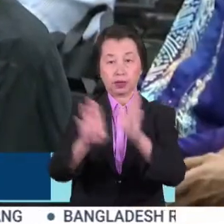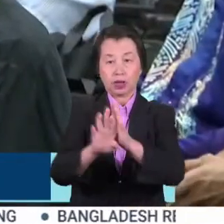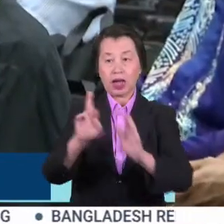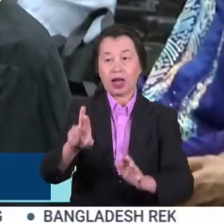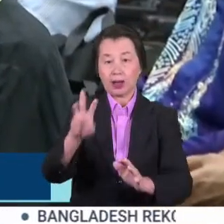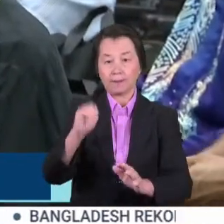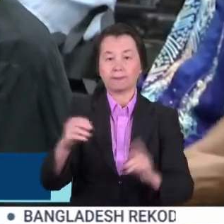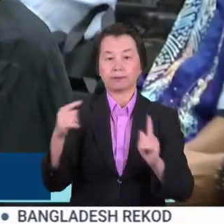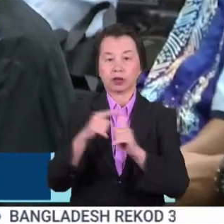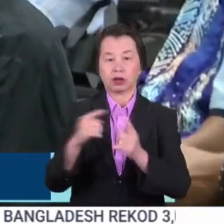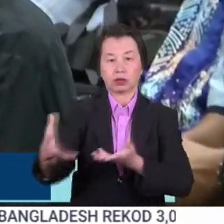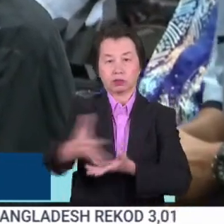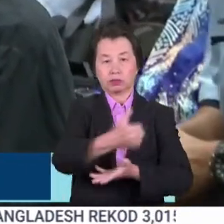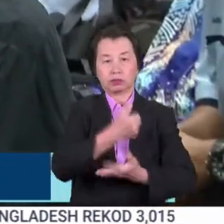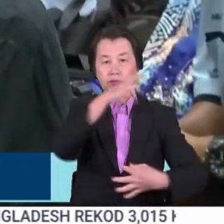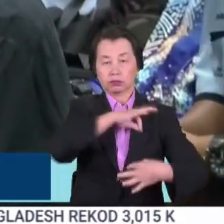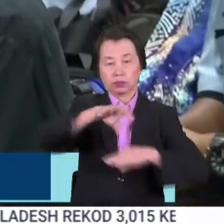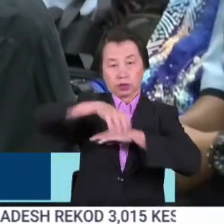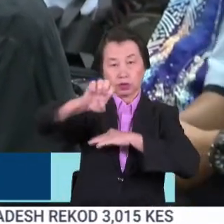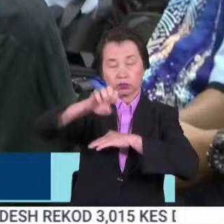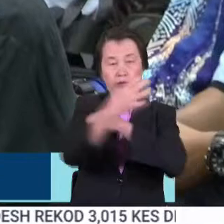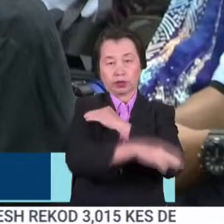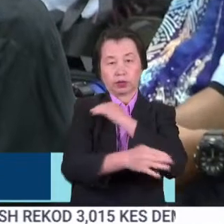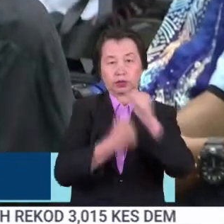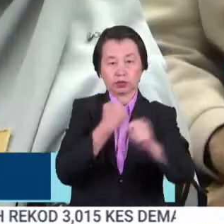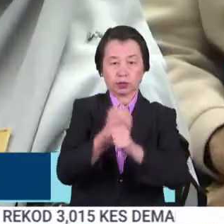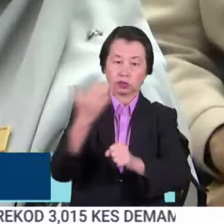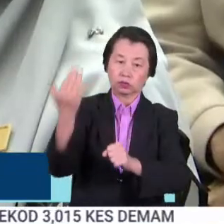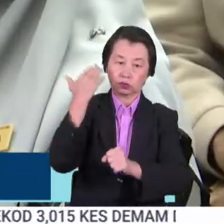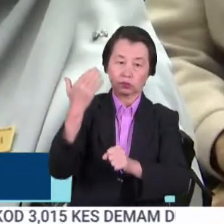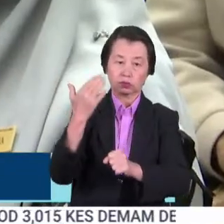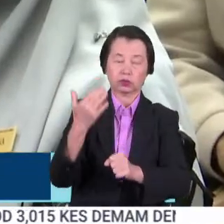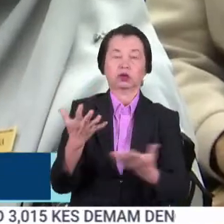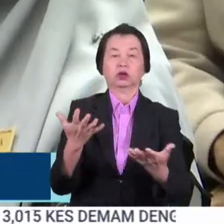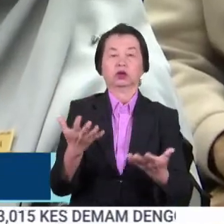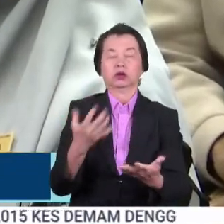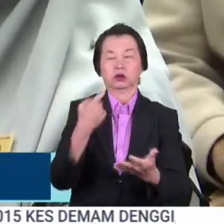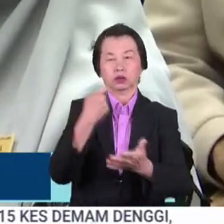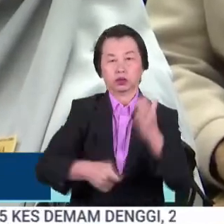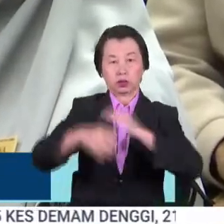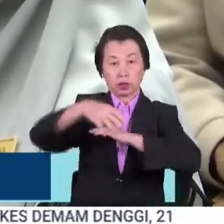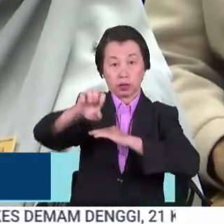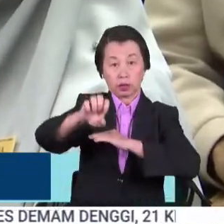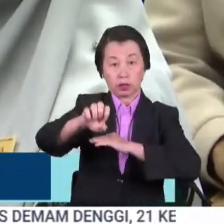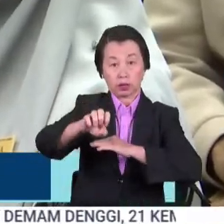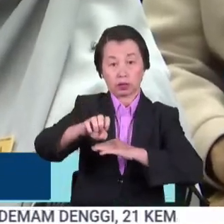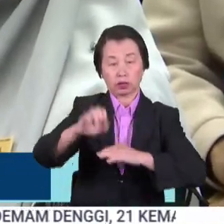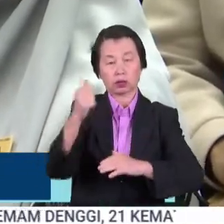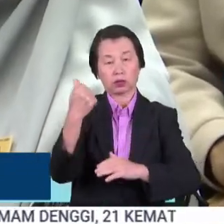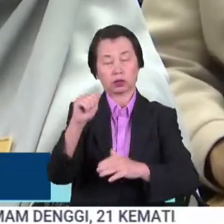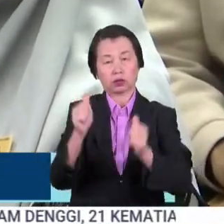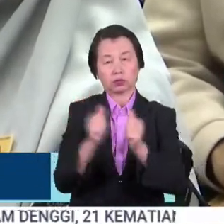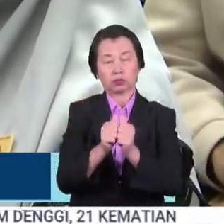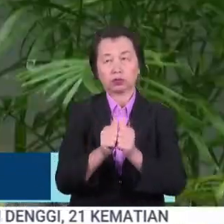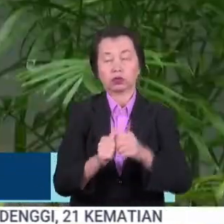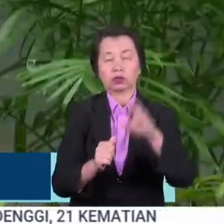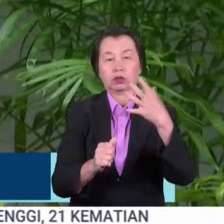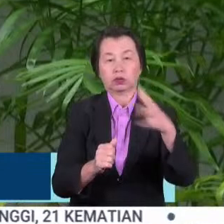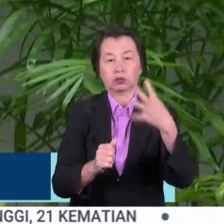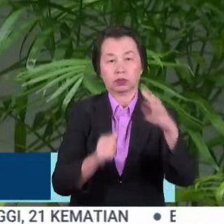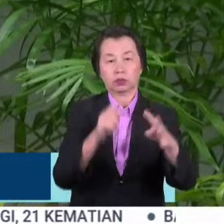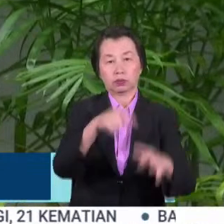RM25.21 bilion kepada pendapatan ekspor negara tahun lalu. Daripada jumlah tersebut, nilai ekspor produk buluh berjumlah